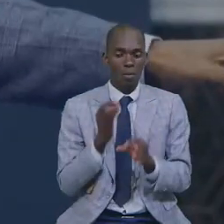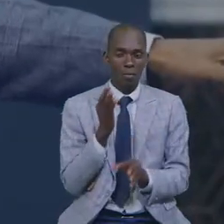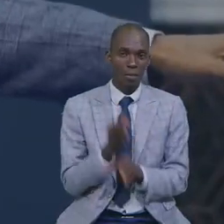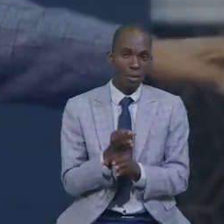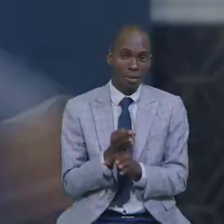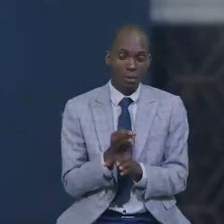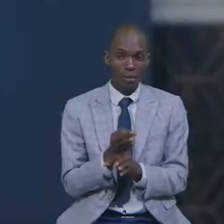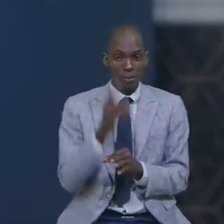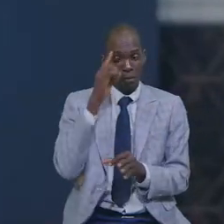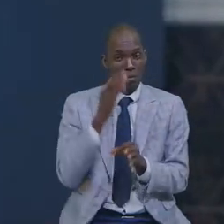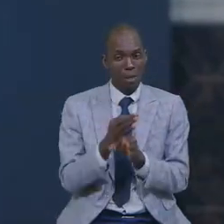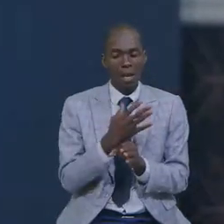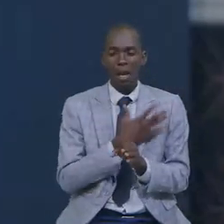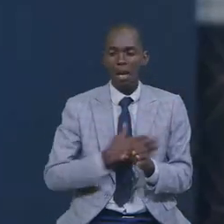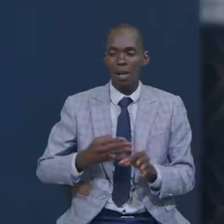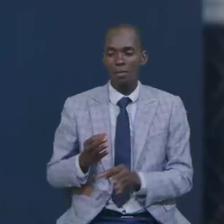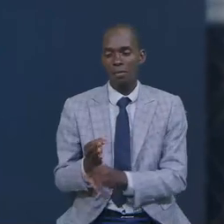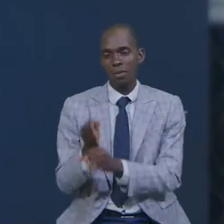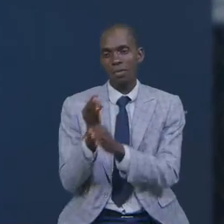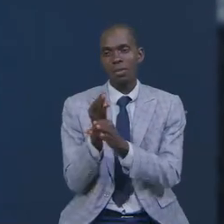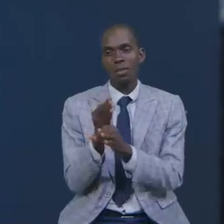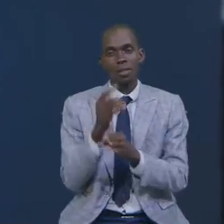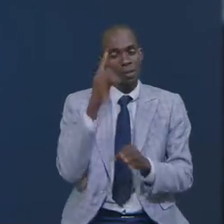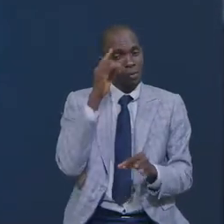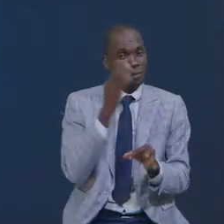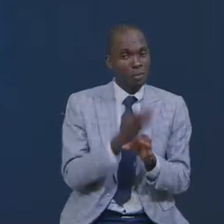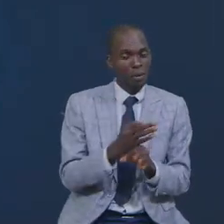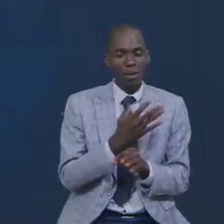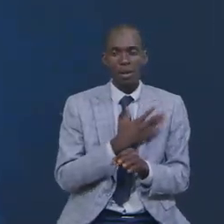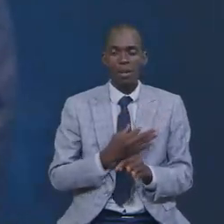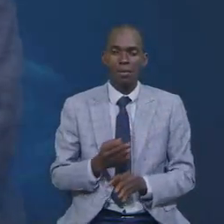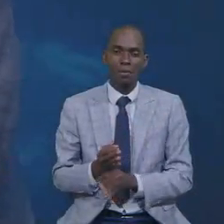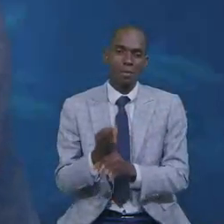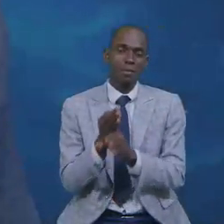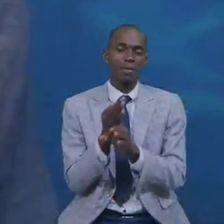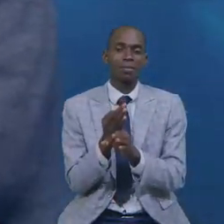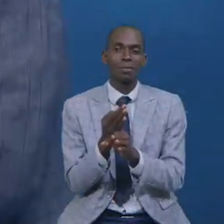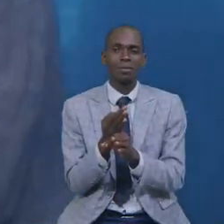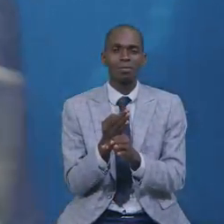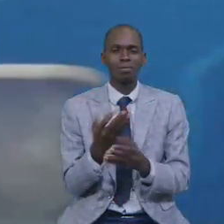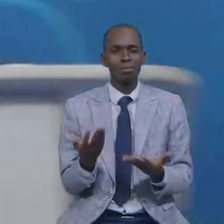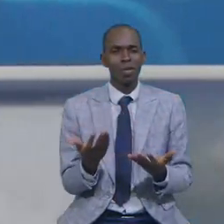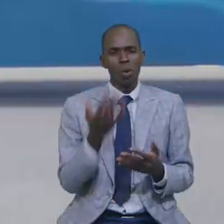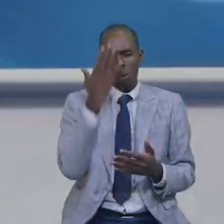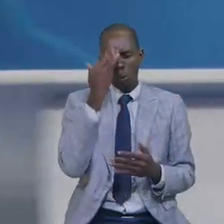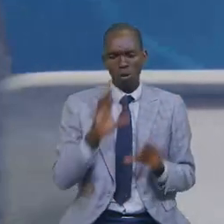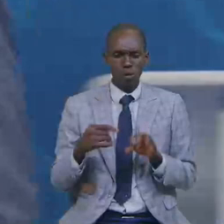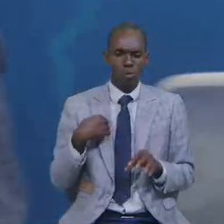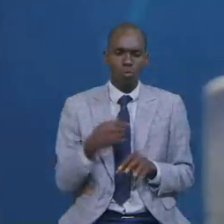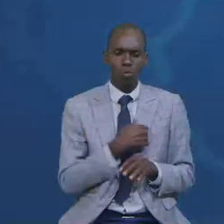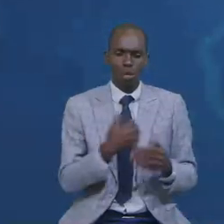foi et la fidélité la foi et la fidélité pourquoi